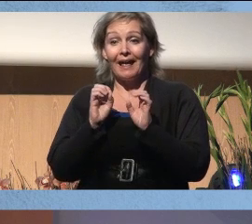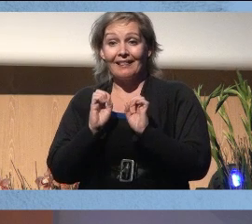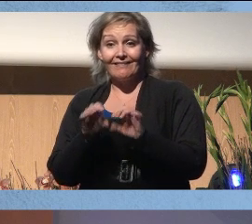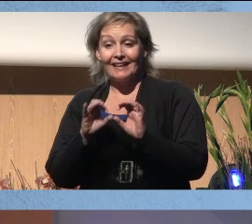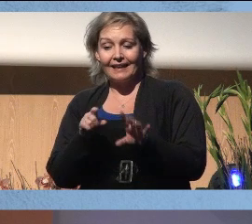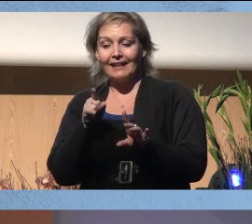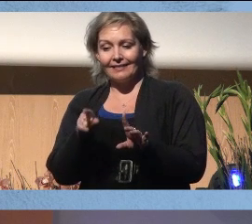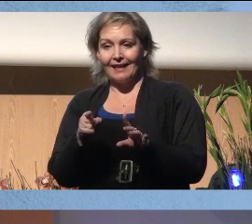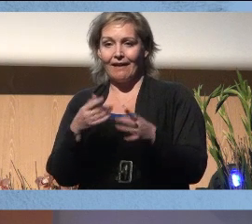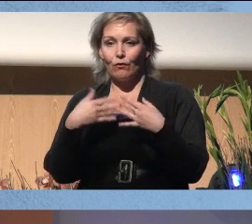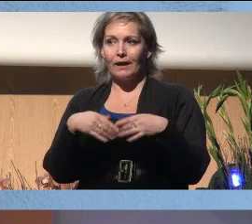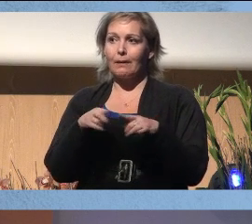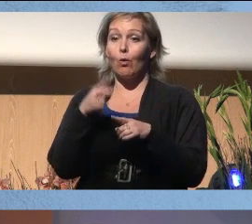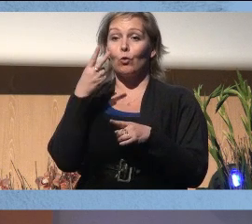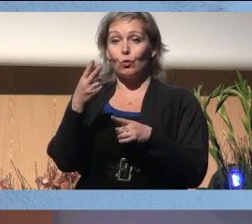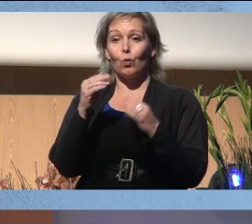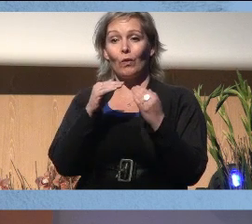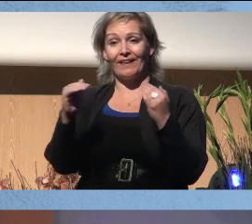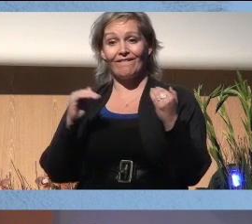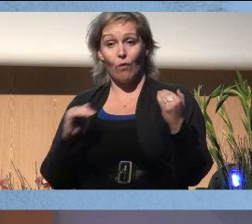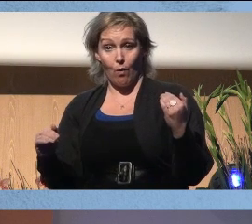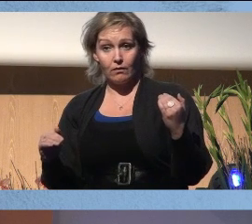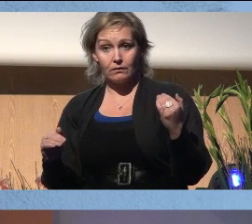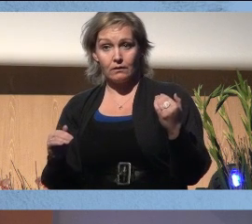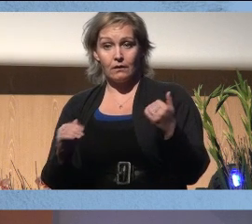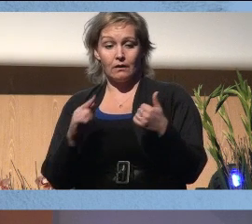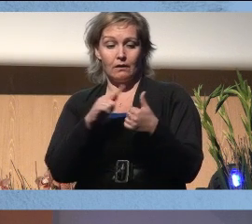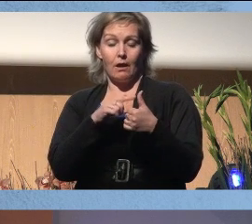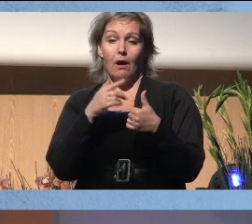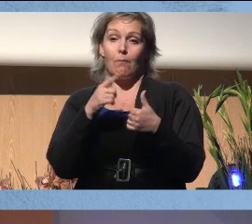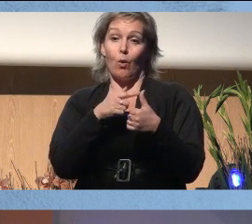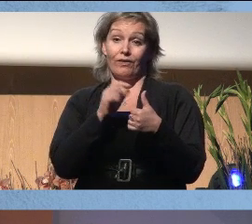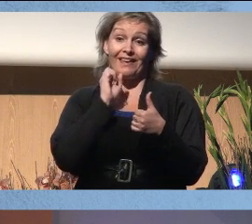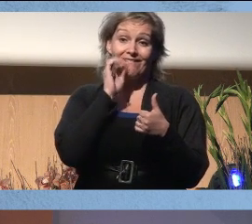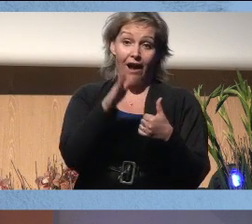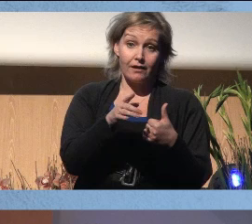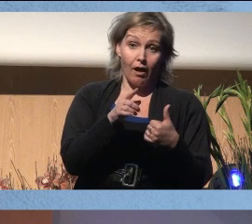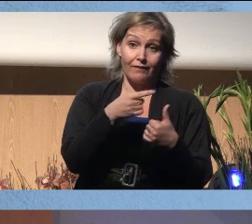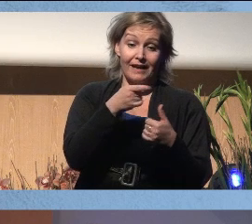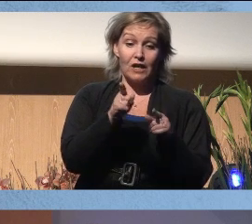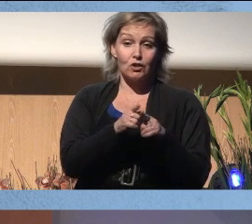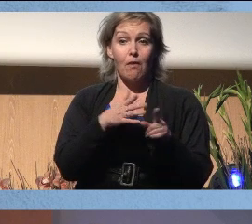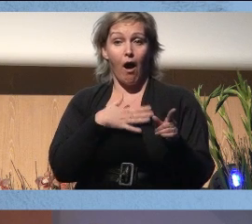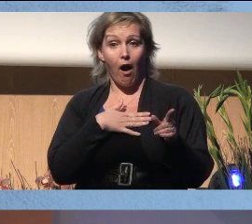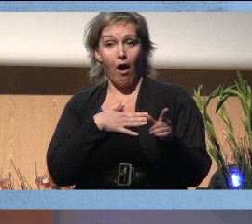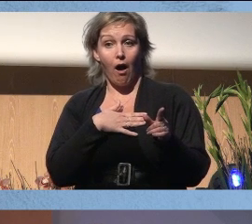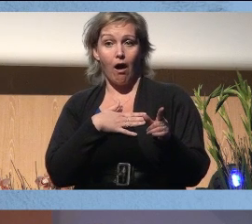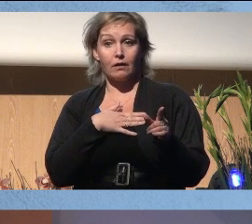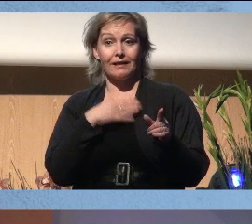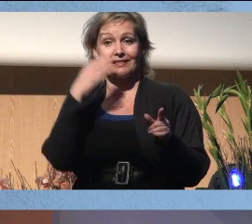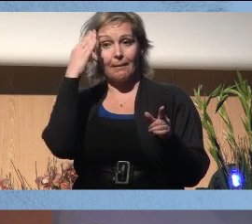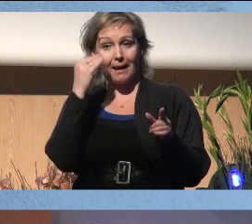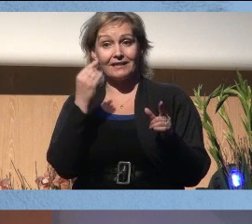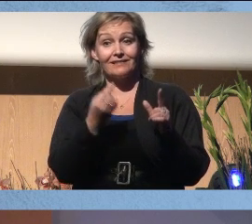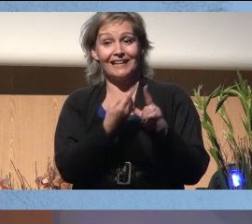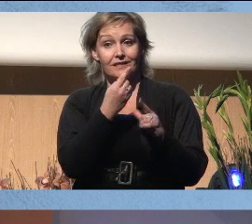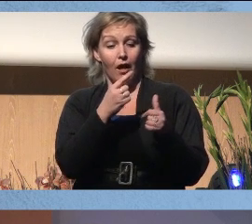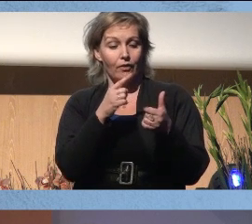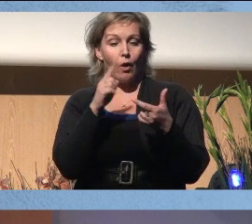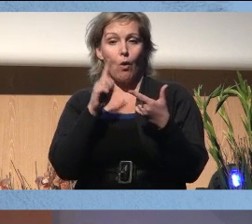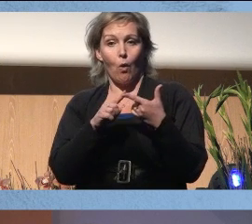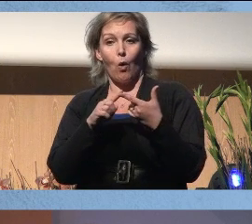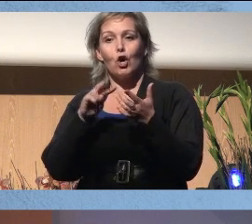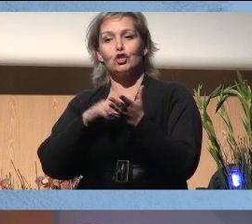Brukermedvirkning virker altså på to nivåer. Det virker både i hverdagen for den som har en demenstilstand og